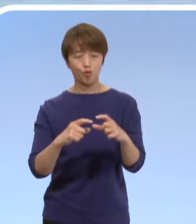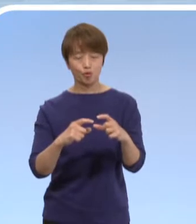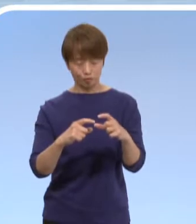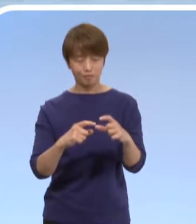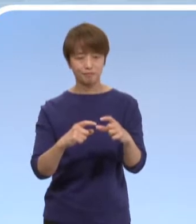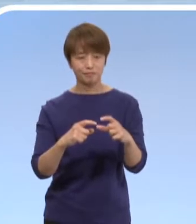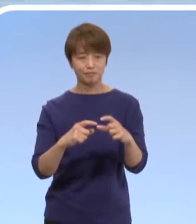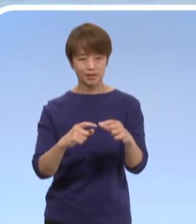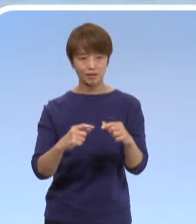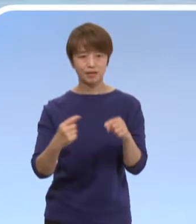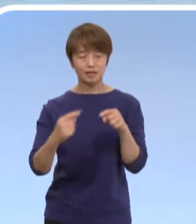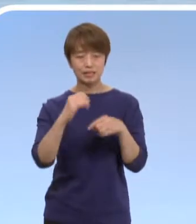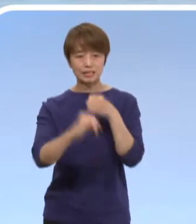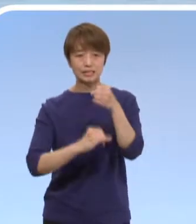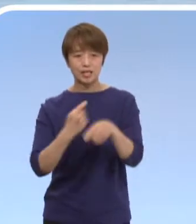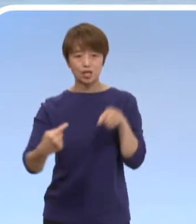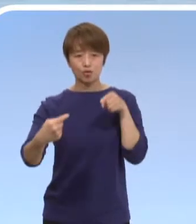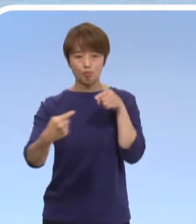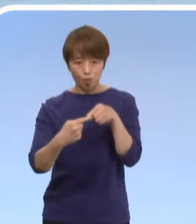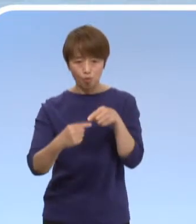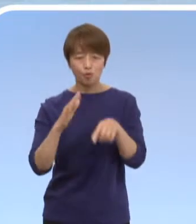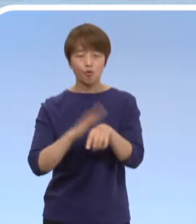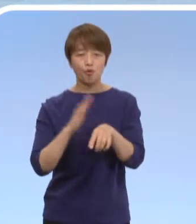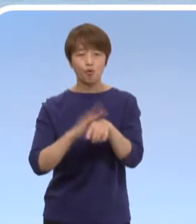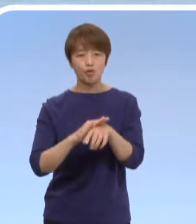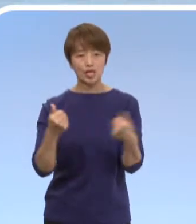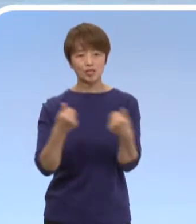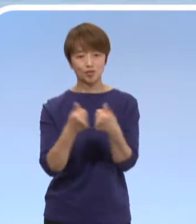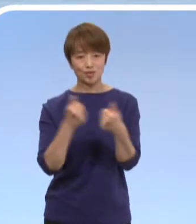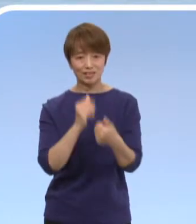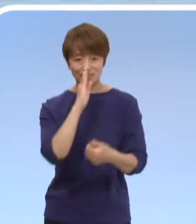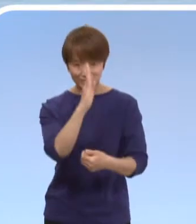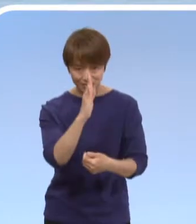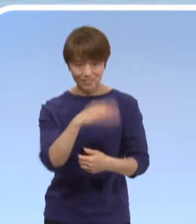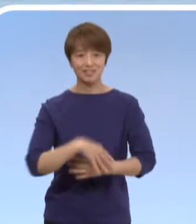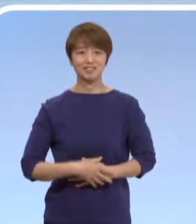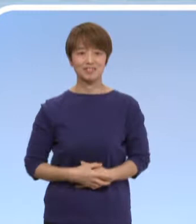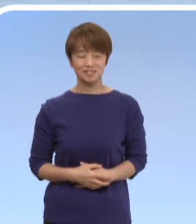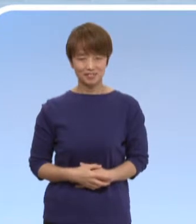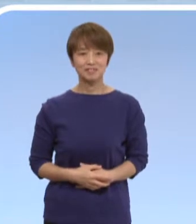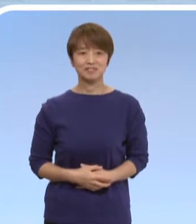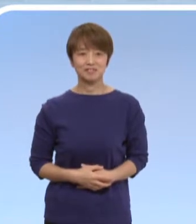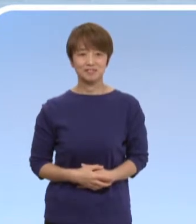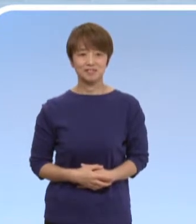または URL からアクセスしてお気軽にご相談ください。